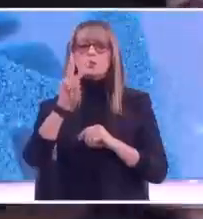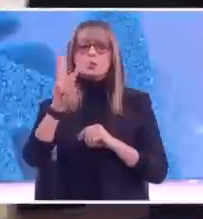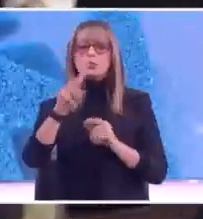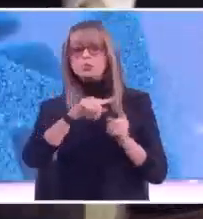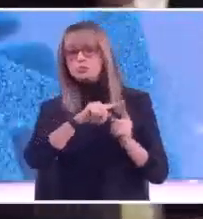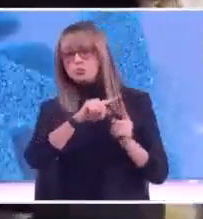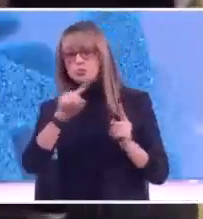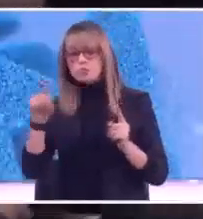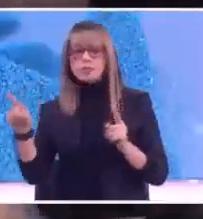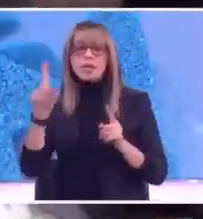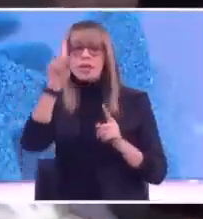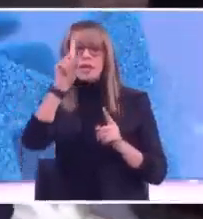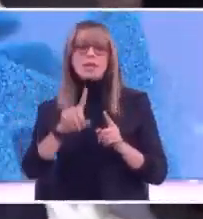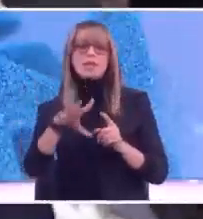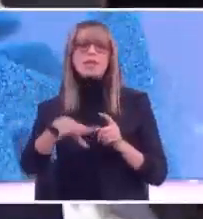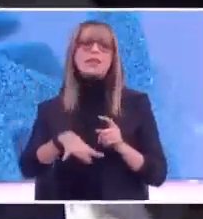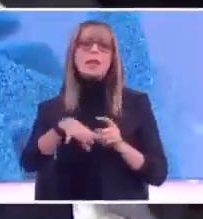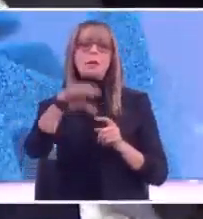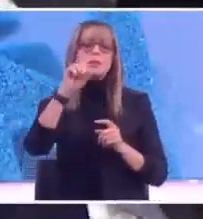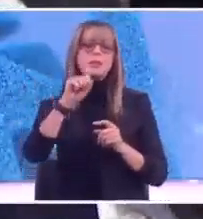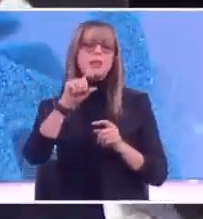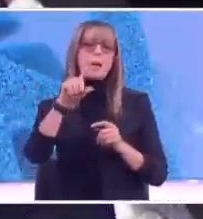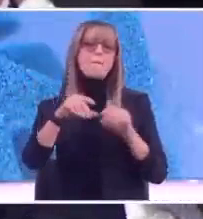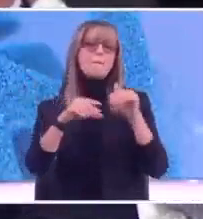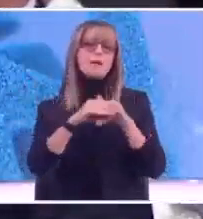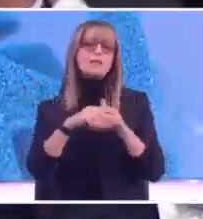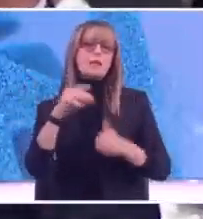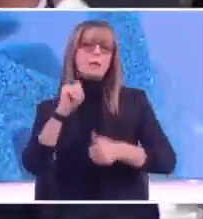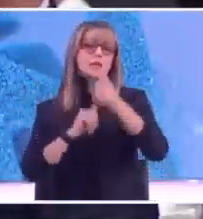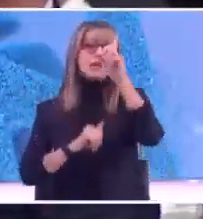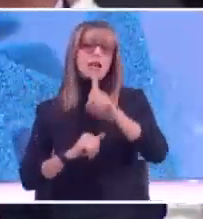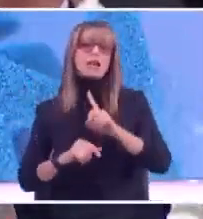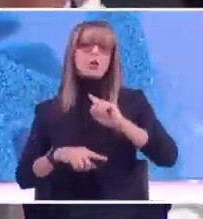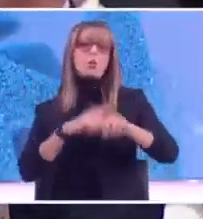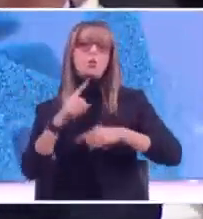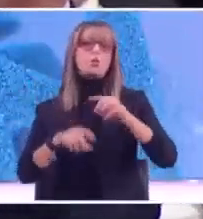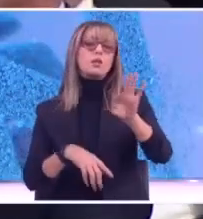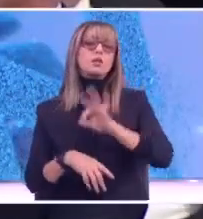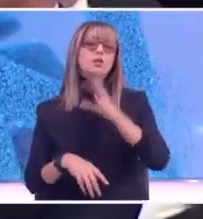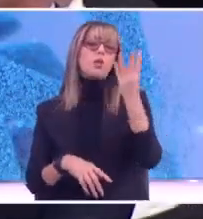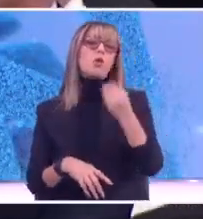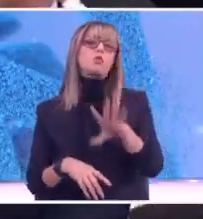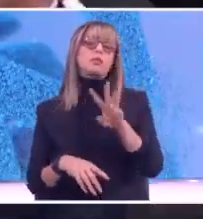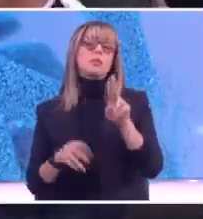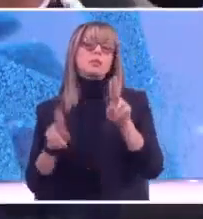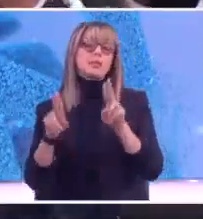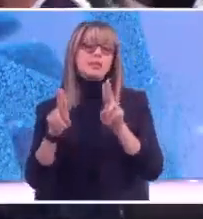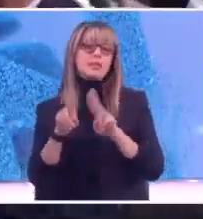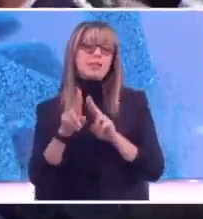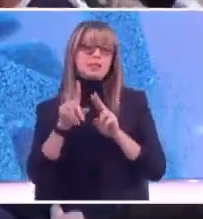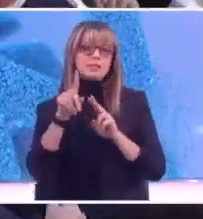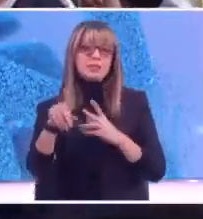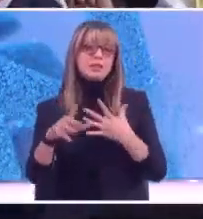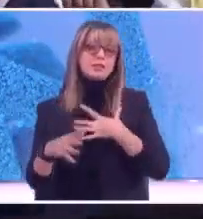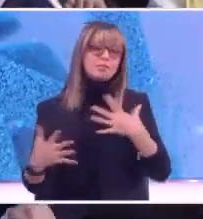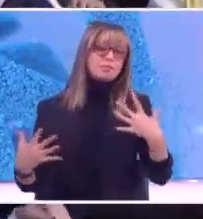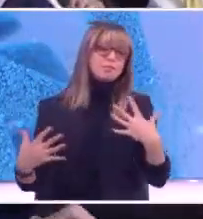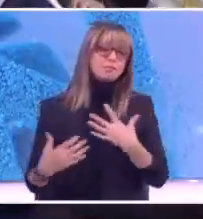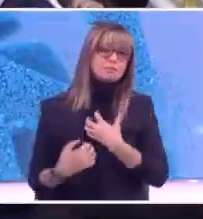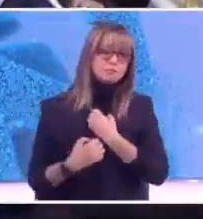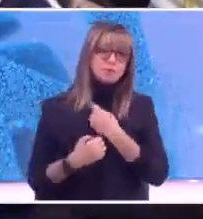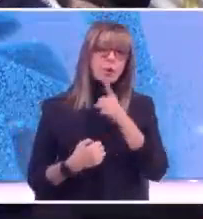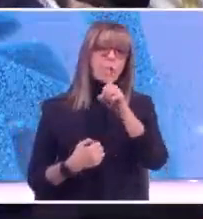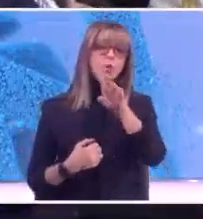beri ilk kez Temsilciler Meclisi Başkanı ilk turda seçilemedi. Kevin McCarthy için hayal kırıklığıyla